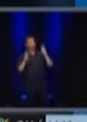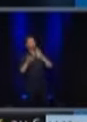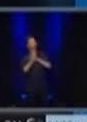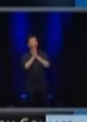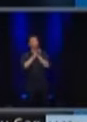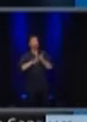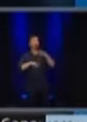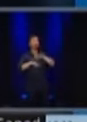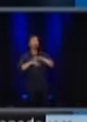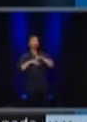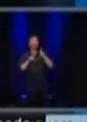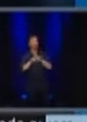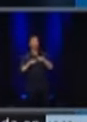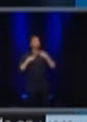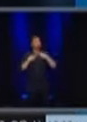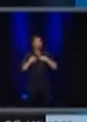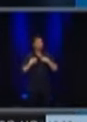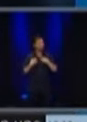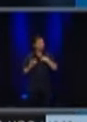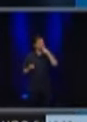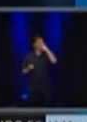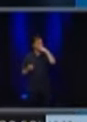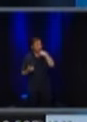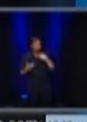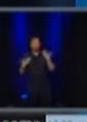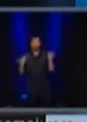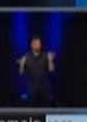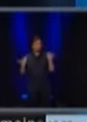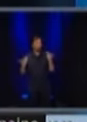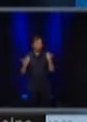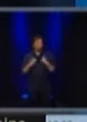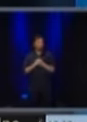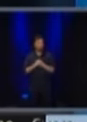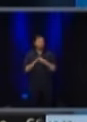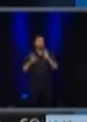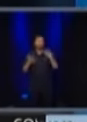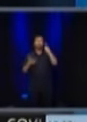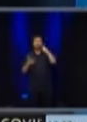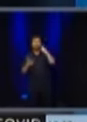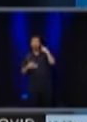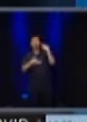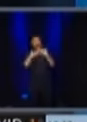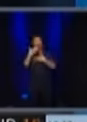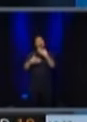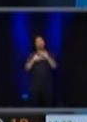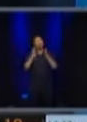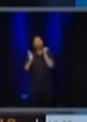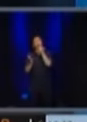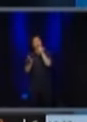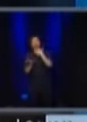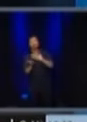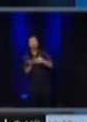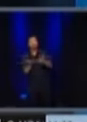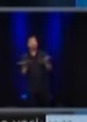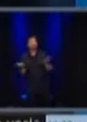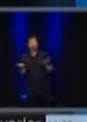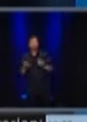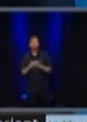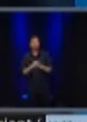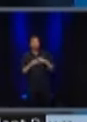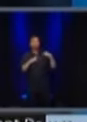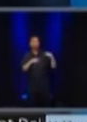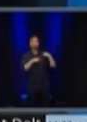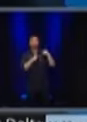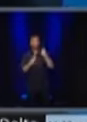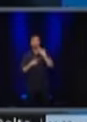grippe. Puis elle pourrait même être moins mortelle que la grippe à un moment donné, là, tout dépendamment de ce qui va se passer. C'est sûr que les bonnes habitudes qu'on a